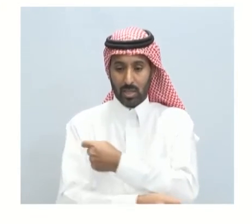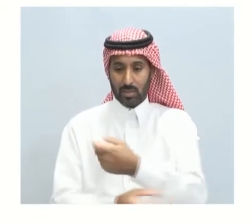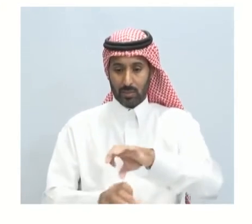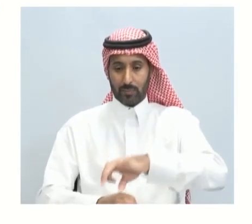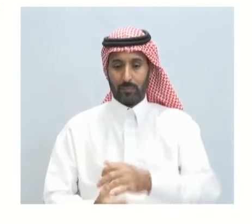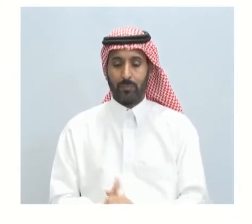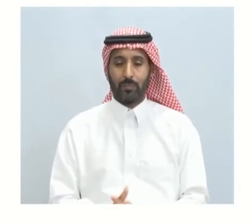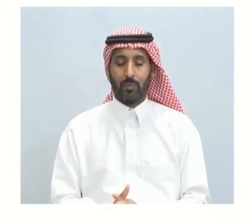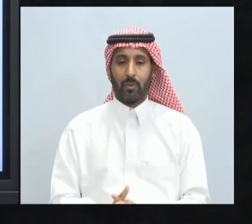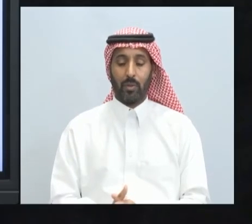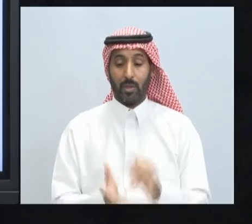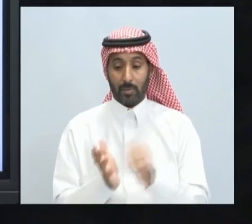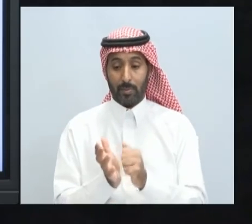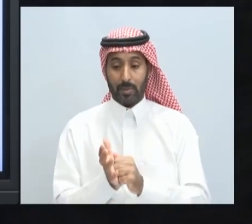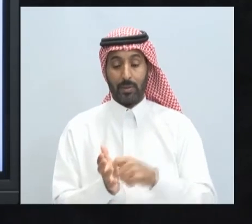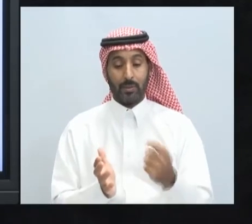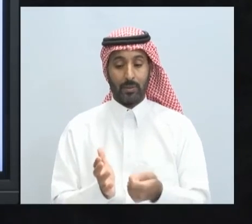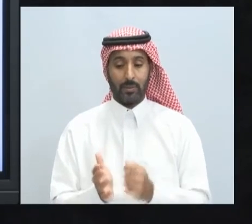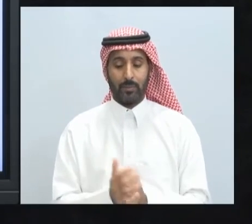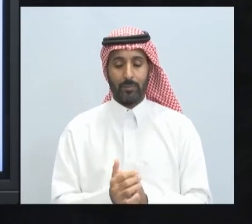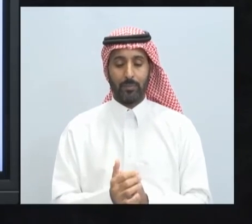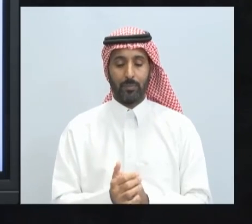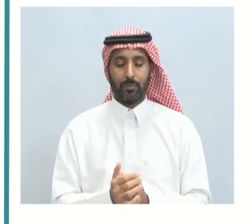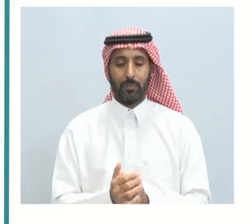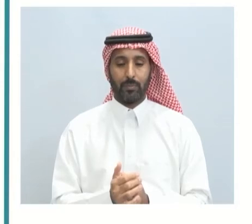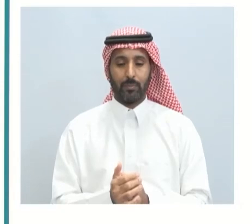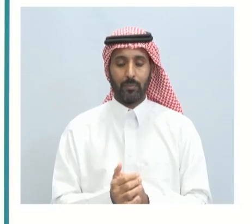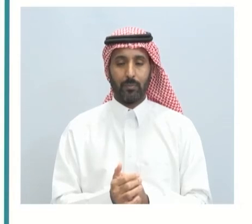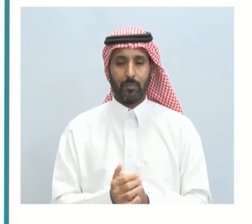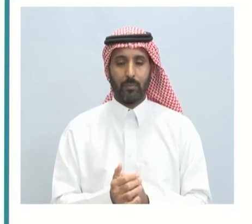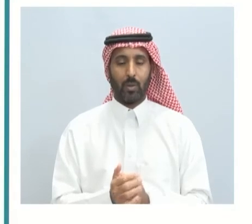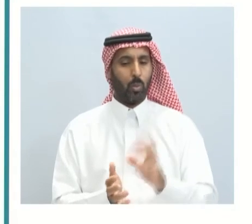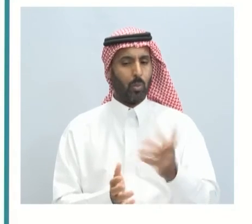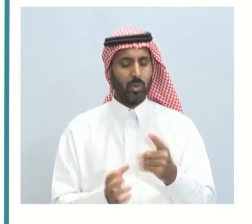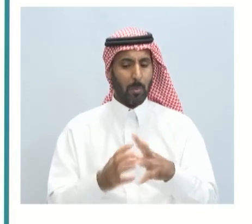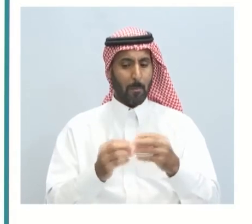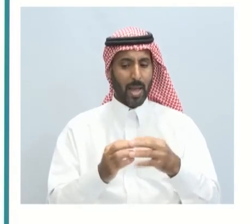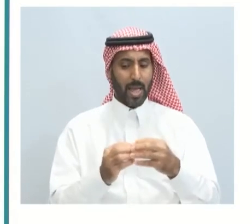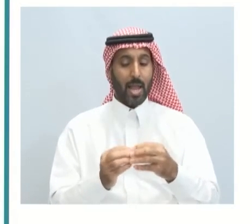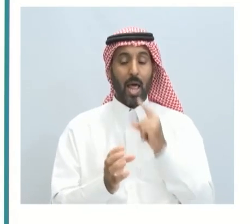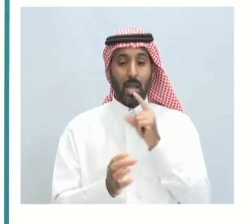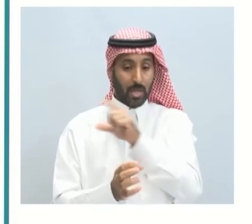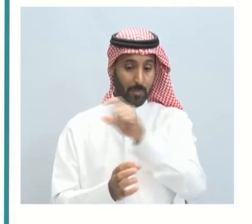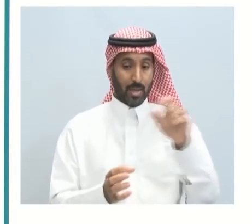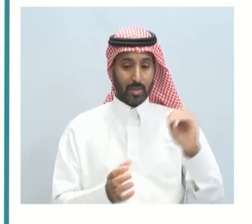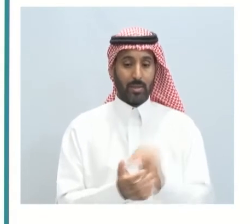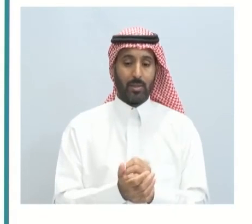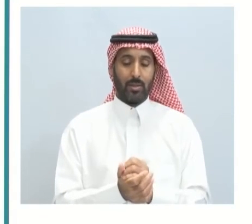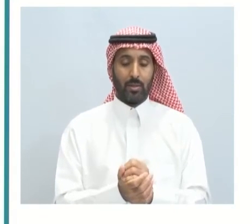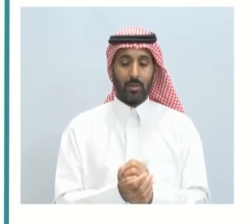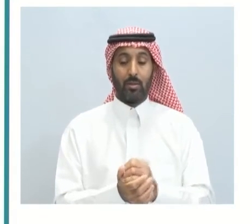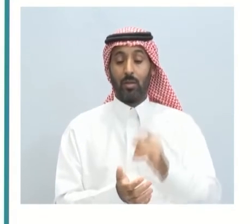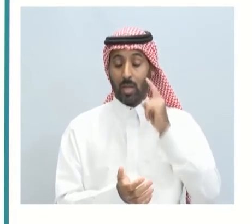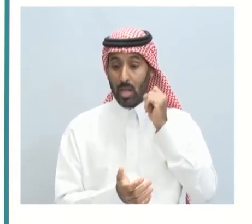التجربه اما نشاطنا المنزلي ما المقصود بالعباره التاليه